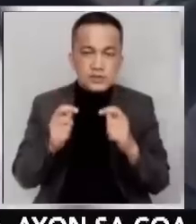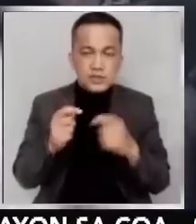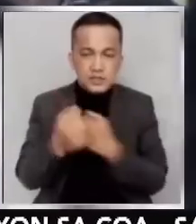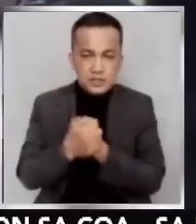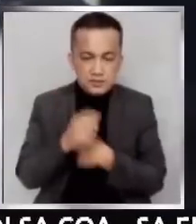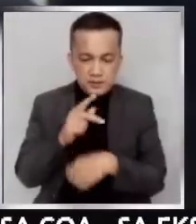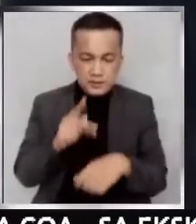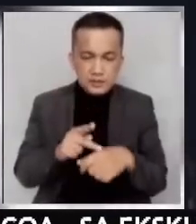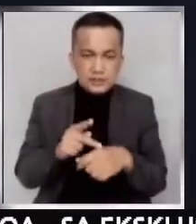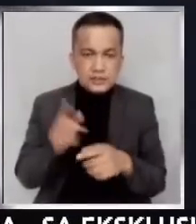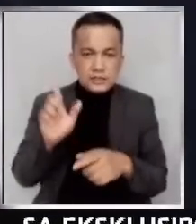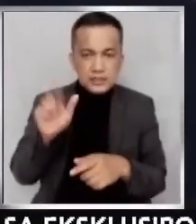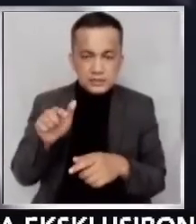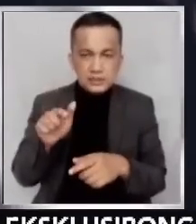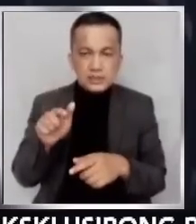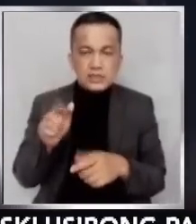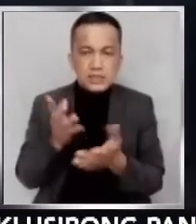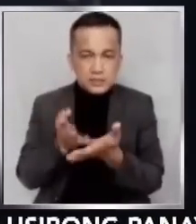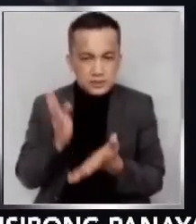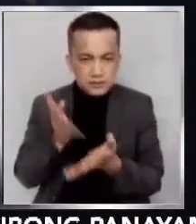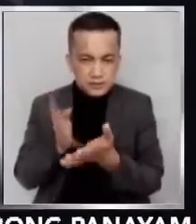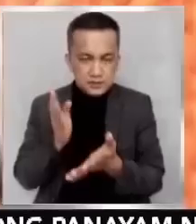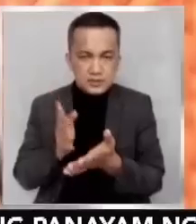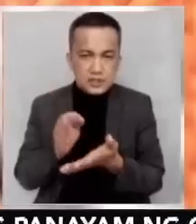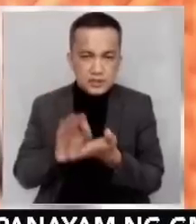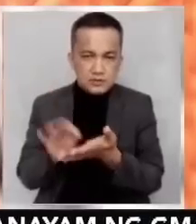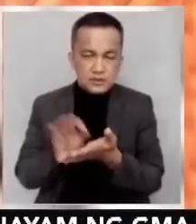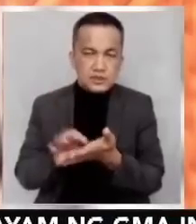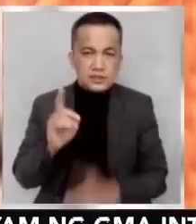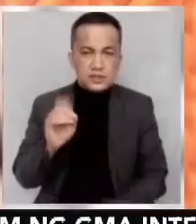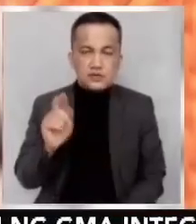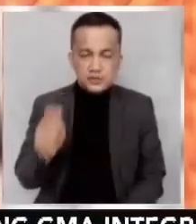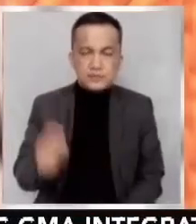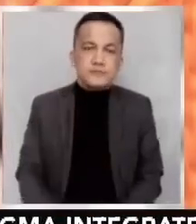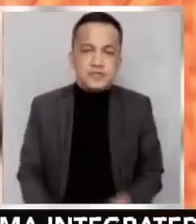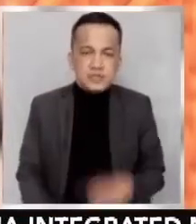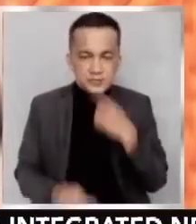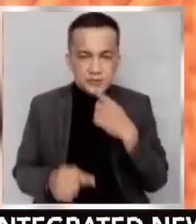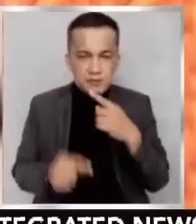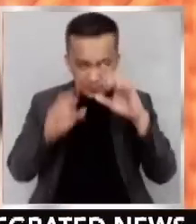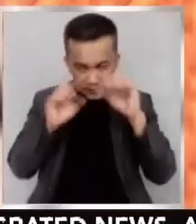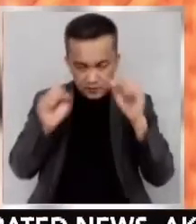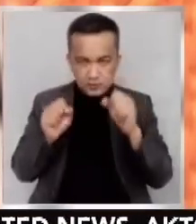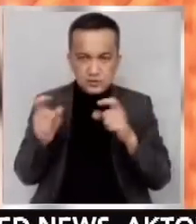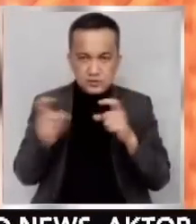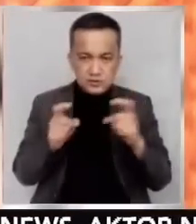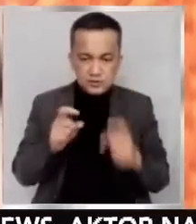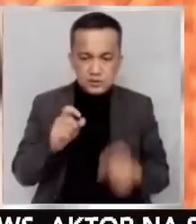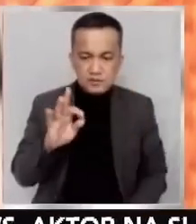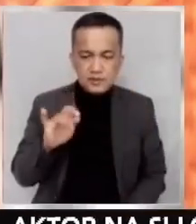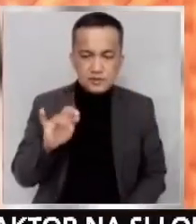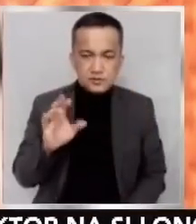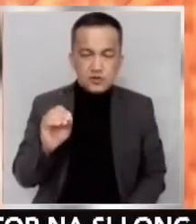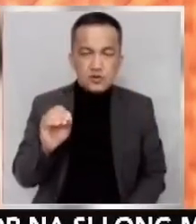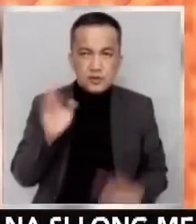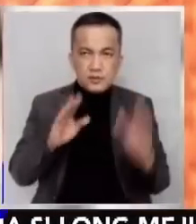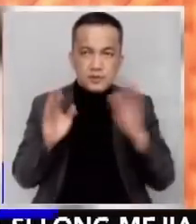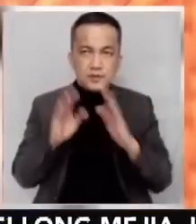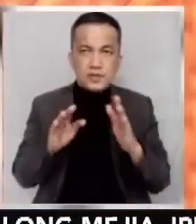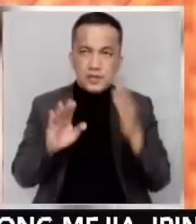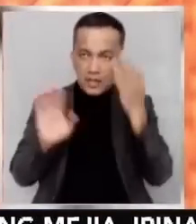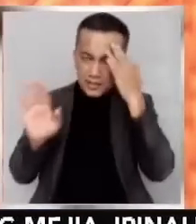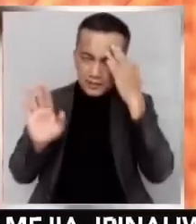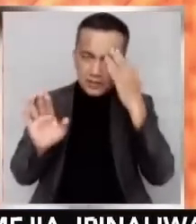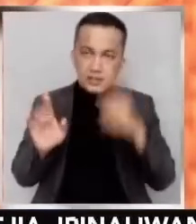social media accounts ng Tourism Department. Sabi ng Pangulo, masasabing na-control ni Frasco ang krisis at alam niya ang